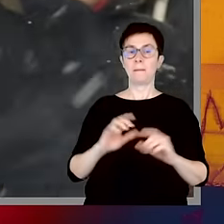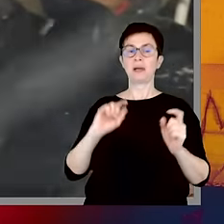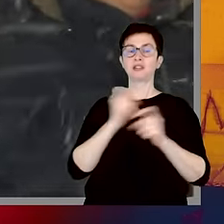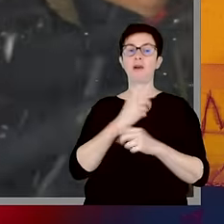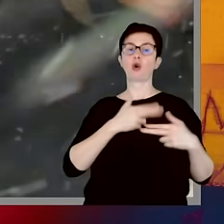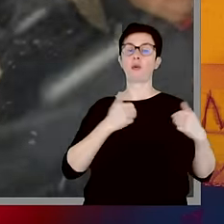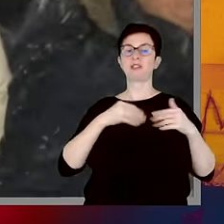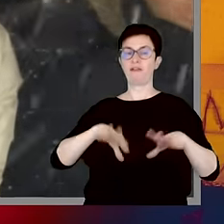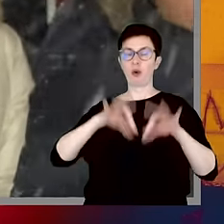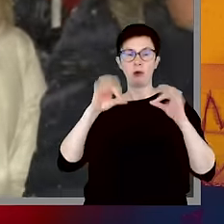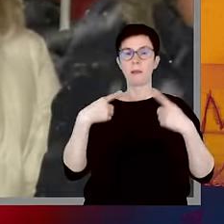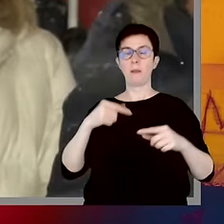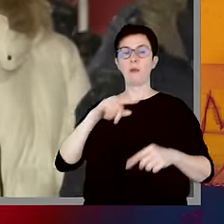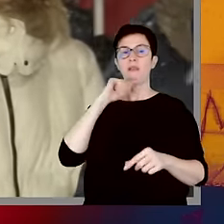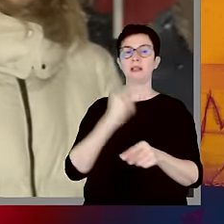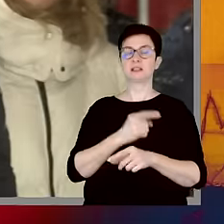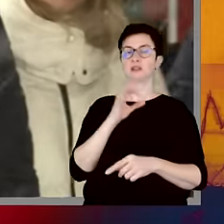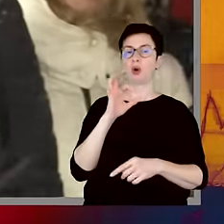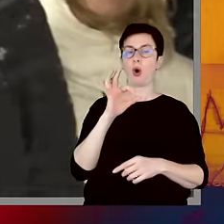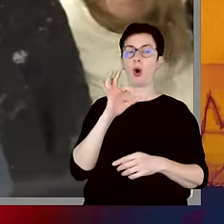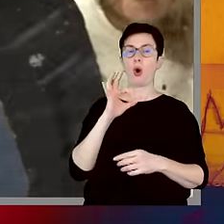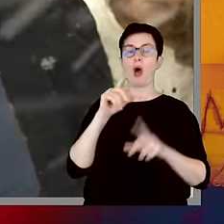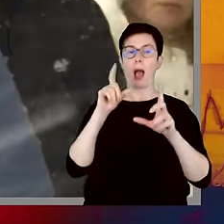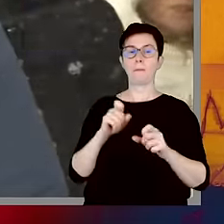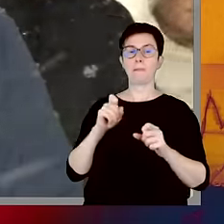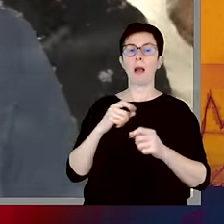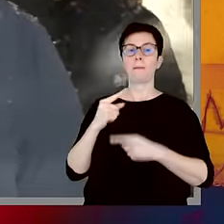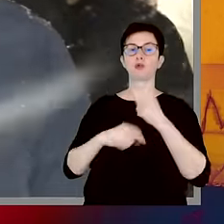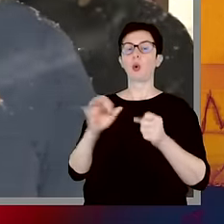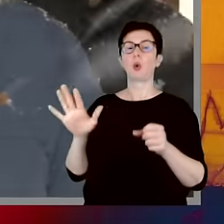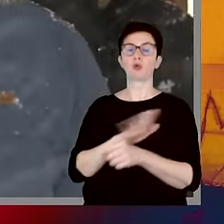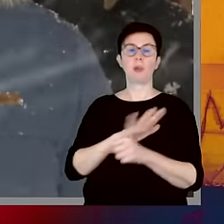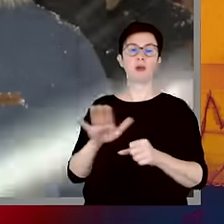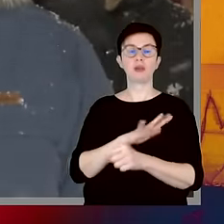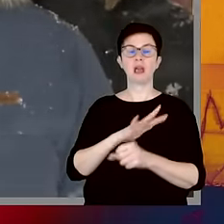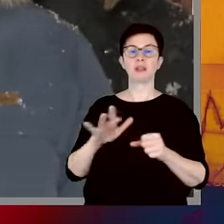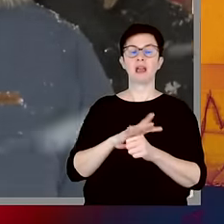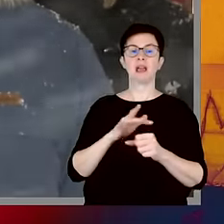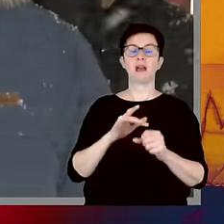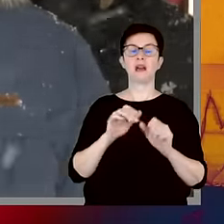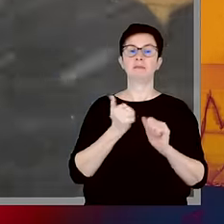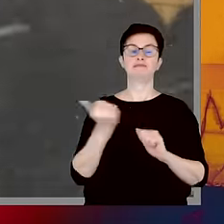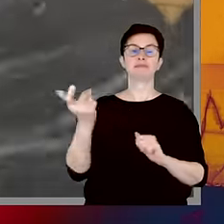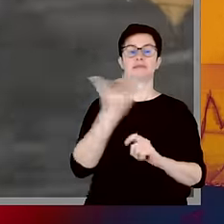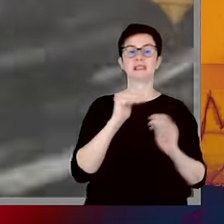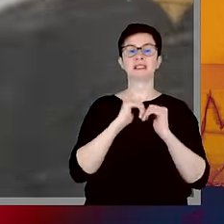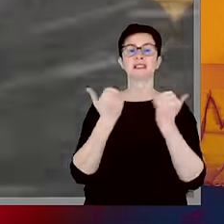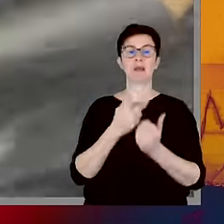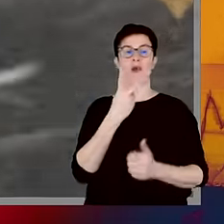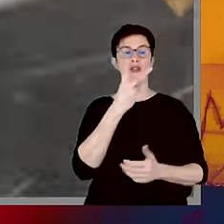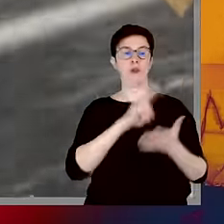o wszczęciu procedury uzupełnienia składu Sejmu o opróżnione mandaty.